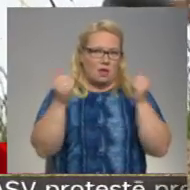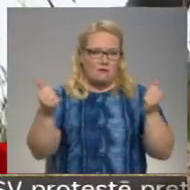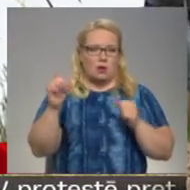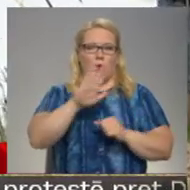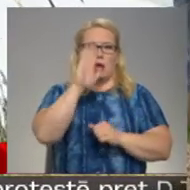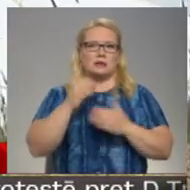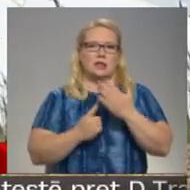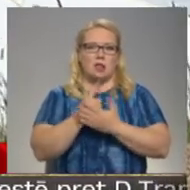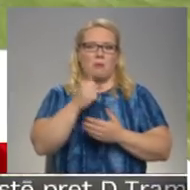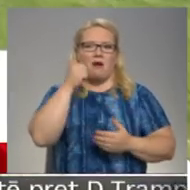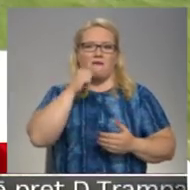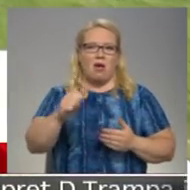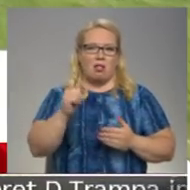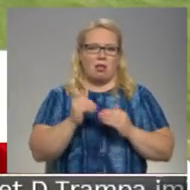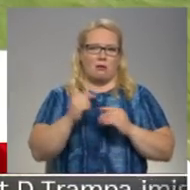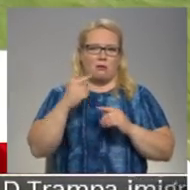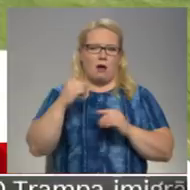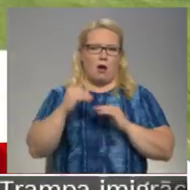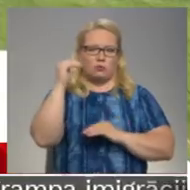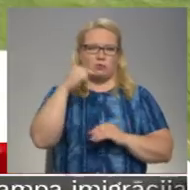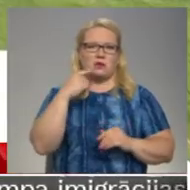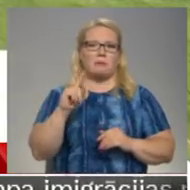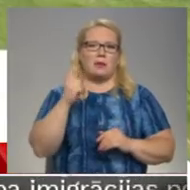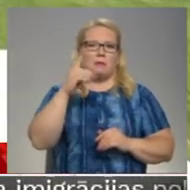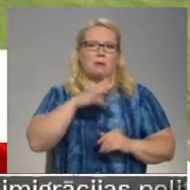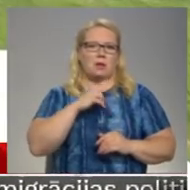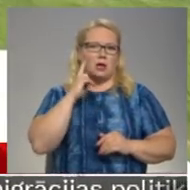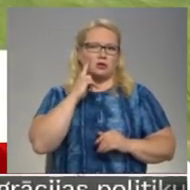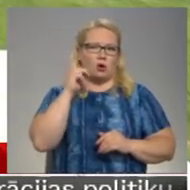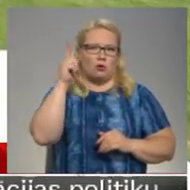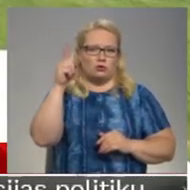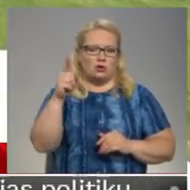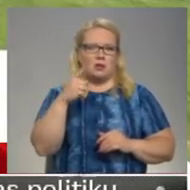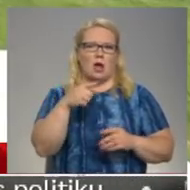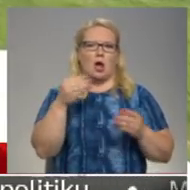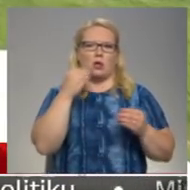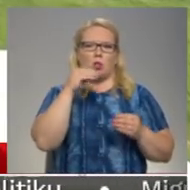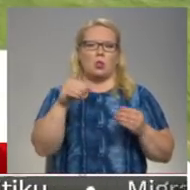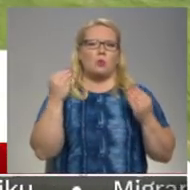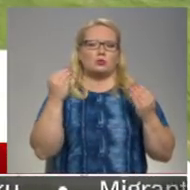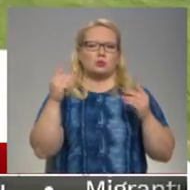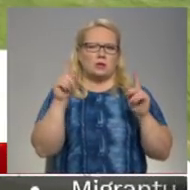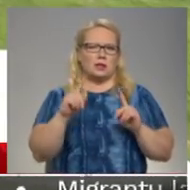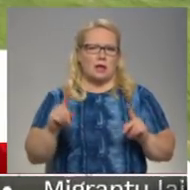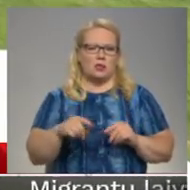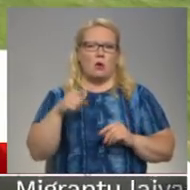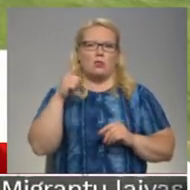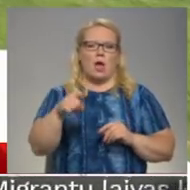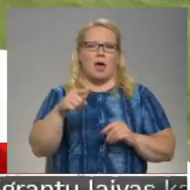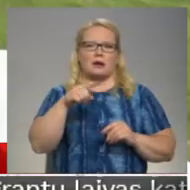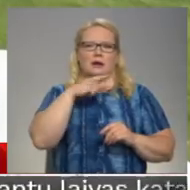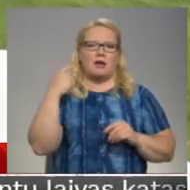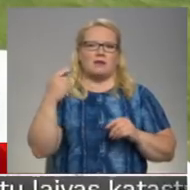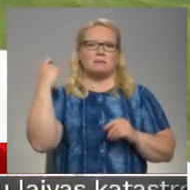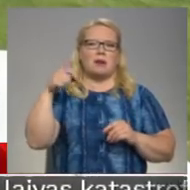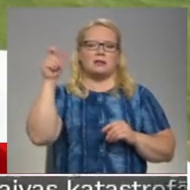gaisa temperatūra vēl ir pārāk augsta. Pirmie bija Soči, bet tā likās tāda luksus lieta un tā ir tāda Putina izvirtība. Viņš var